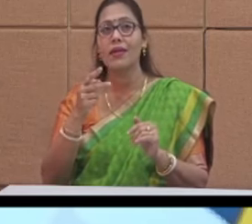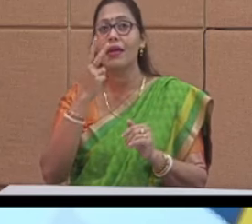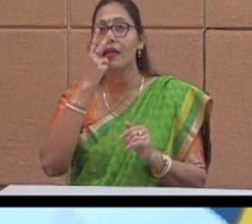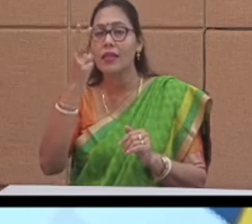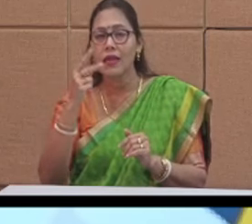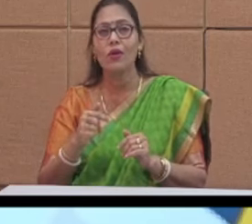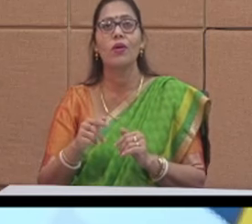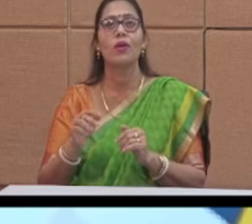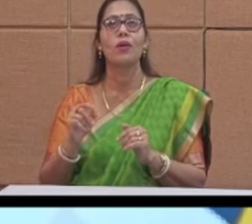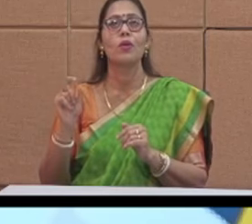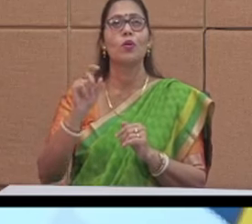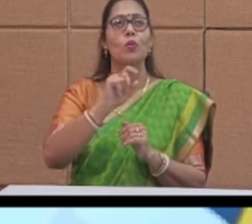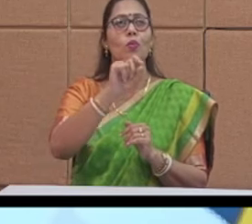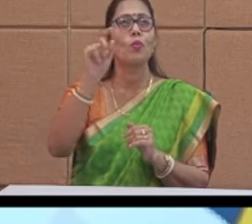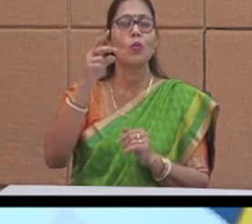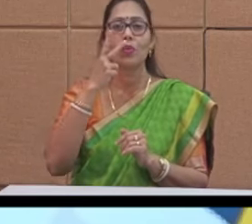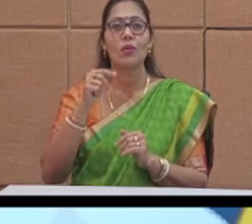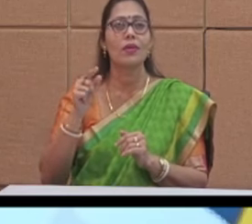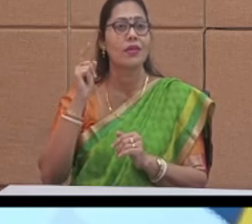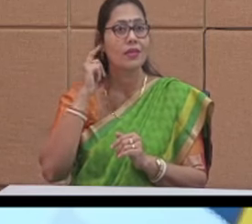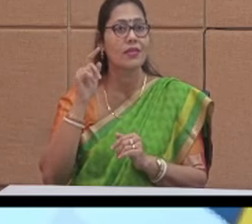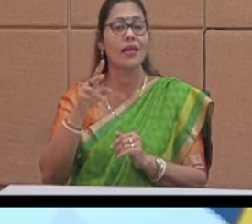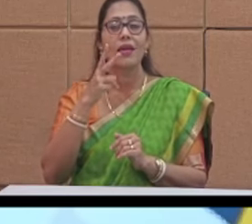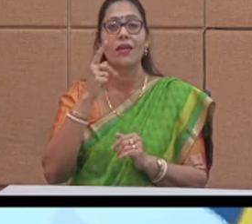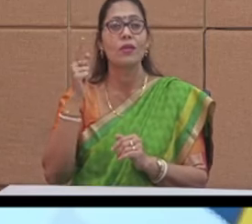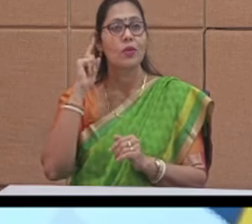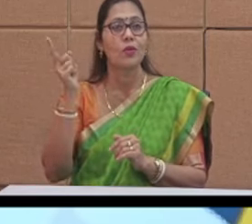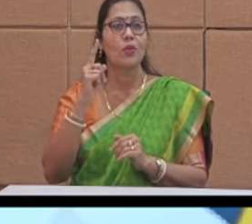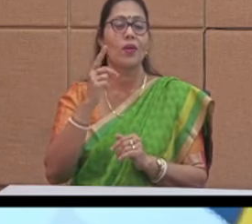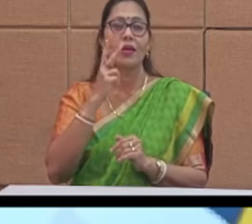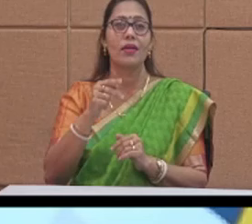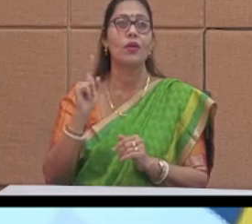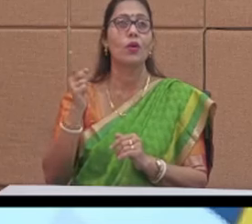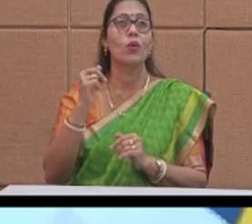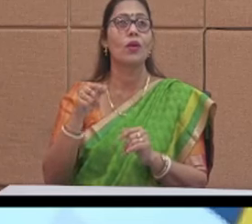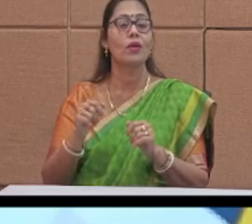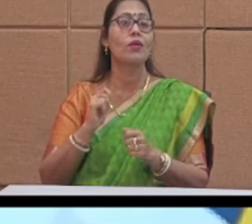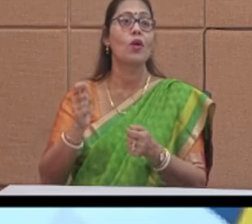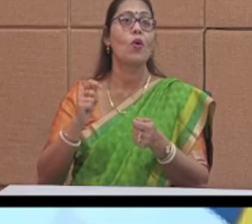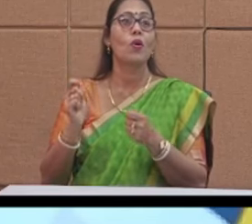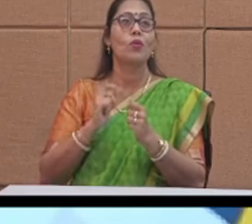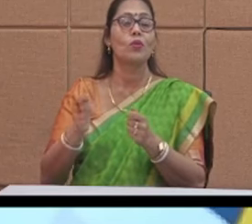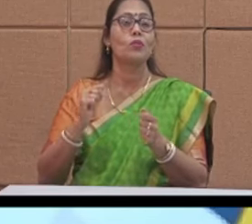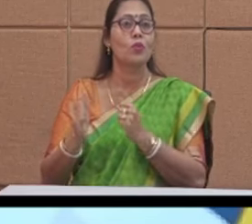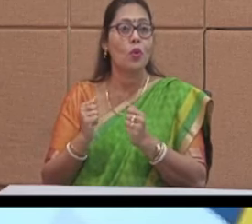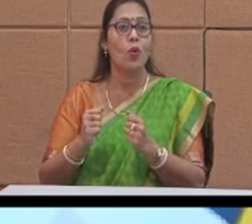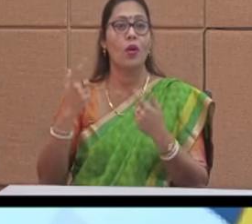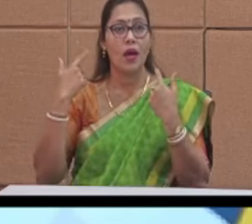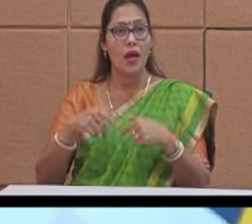চেষ্টা করো মৌমাছির মতো গুনগুন করে ঘুরে বেড়াও ঘোড়ার মতো দৌড়ো